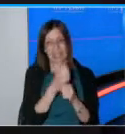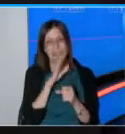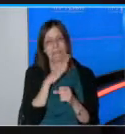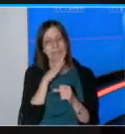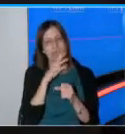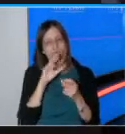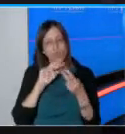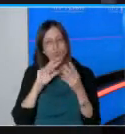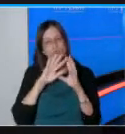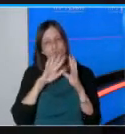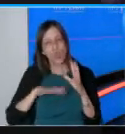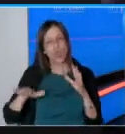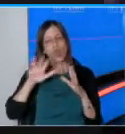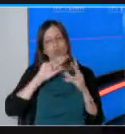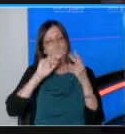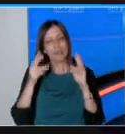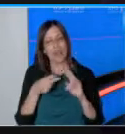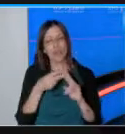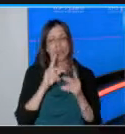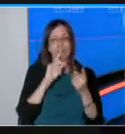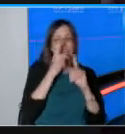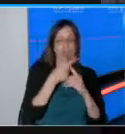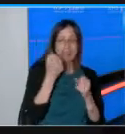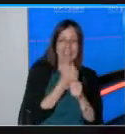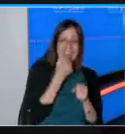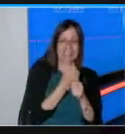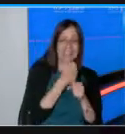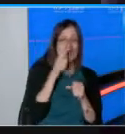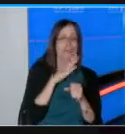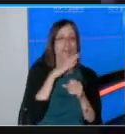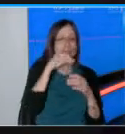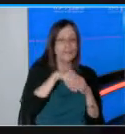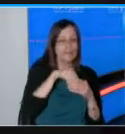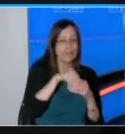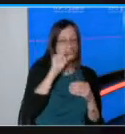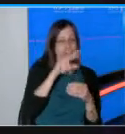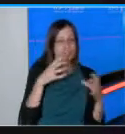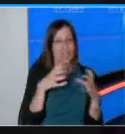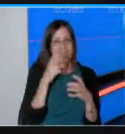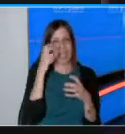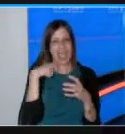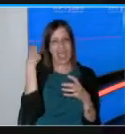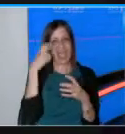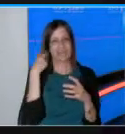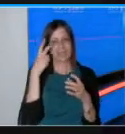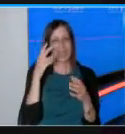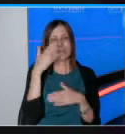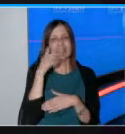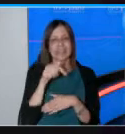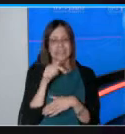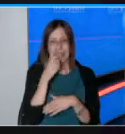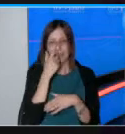בבעיות גלובליות במקום להתעסק בתוך הבעיות הפנימיות שקיימות בחברה הערבית. מדינת ישראל...